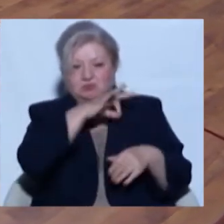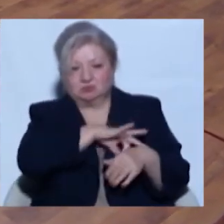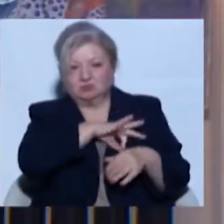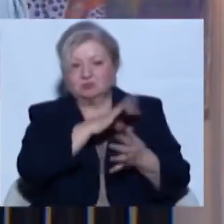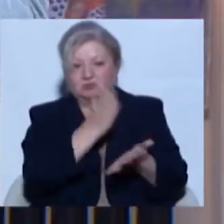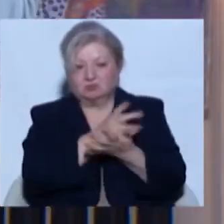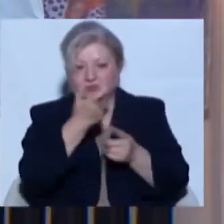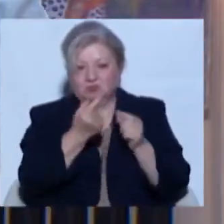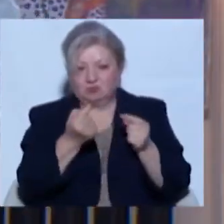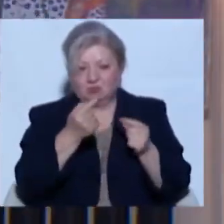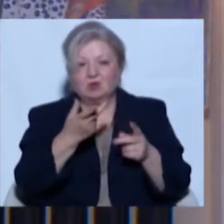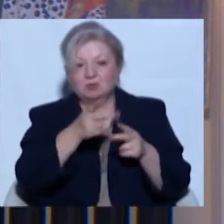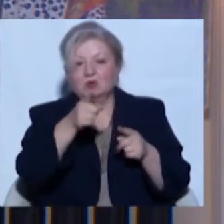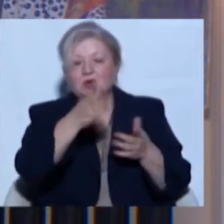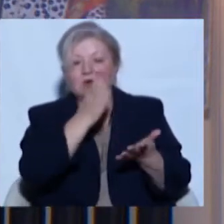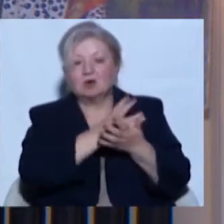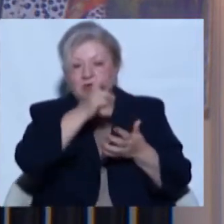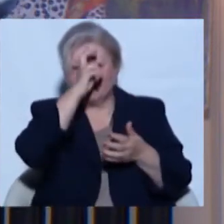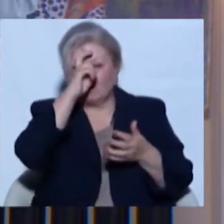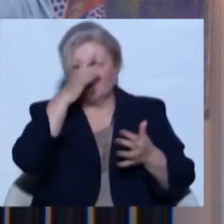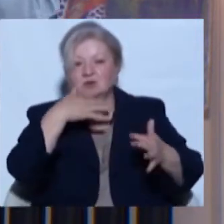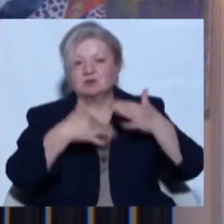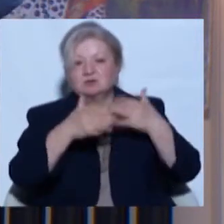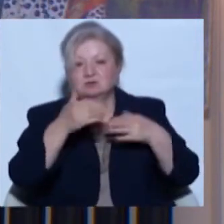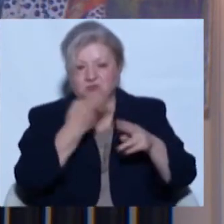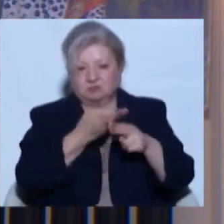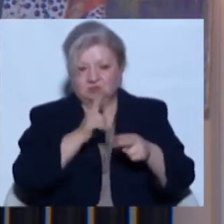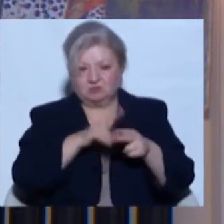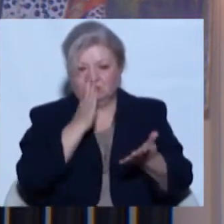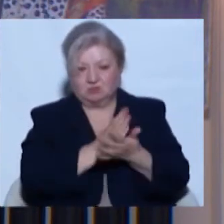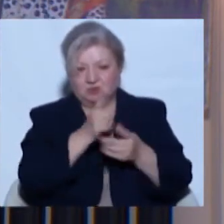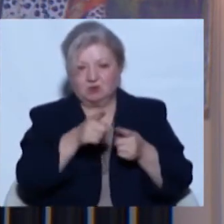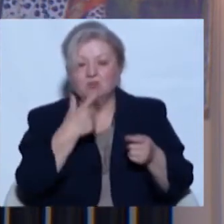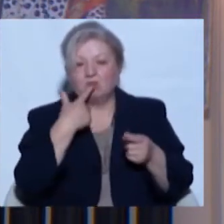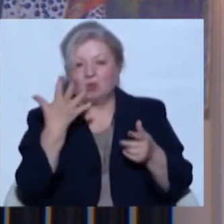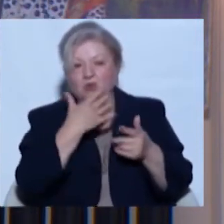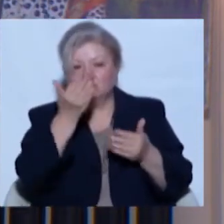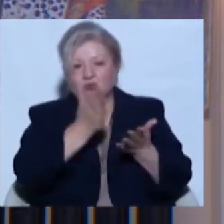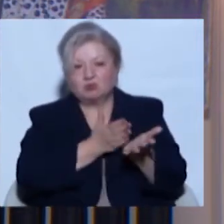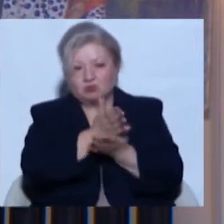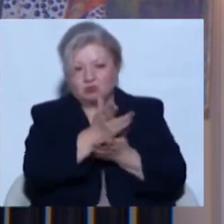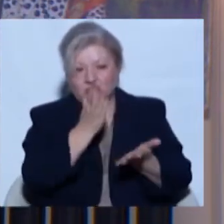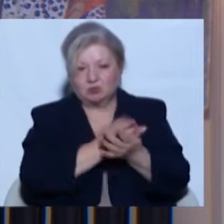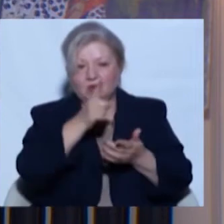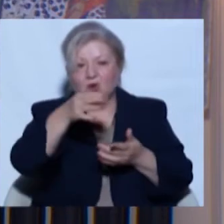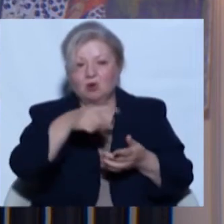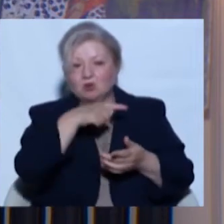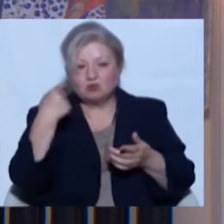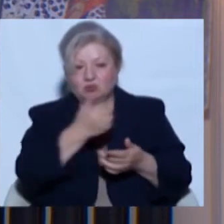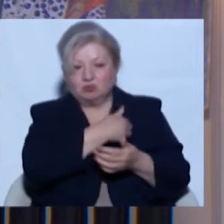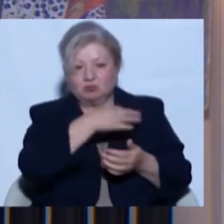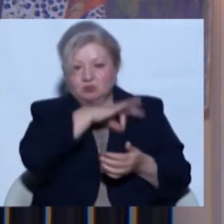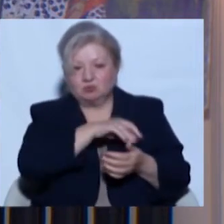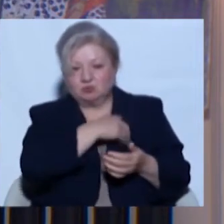პრაქტიკულად ქვეყნის დასუსტება მისი პოლიტიკის ერთ-ერთი შემადგენელი ნაწილი იყო, ვინაიდან მას განზრახული აქვს, რომ შემდგომში